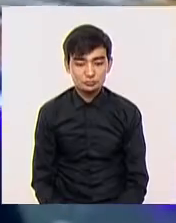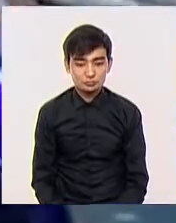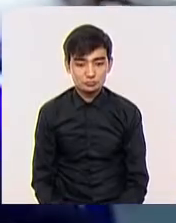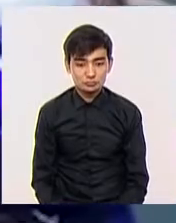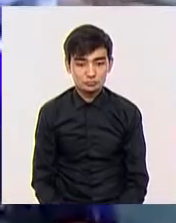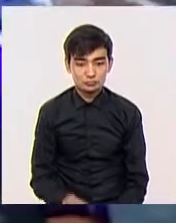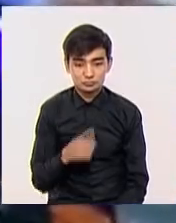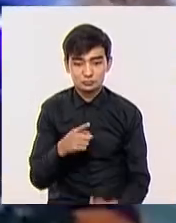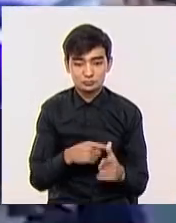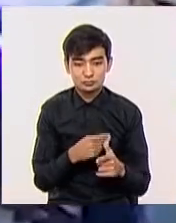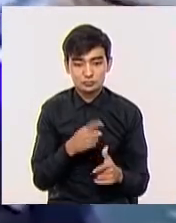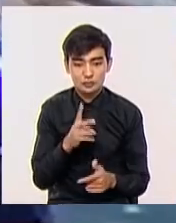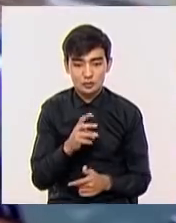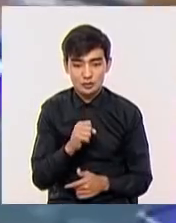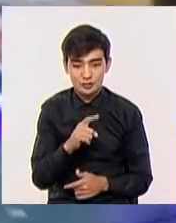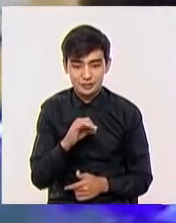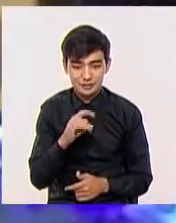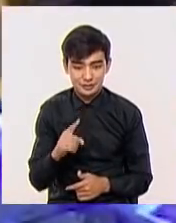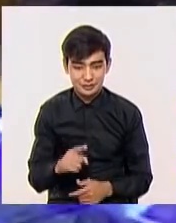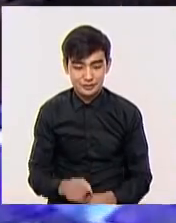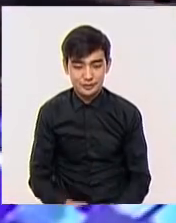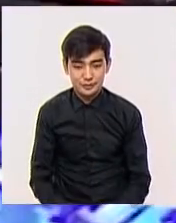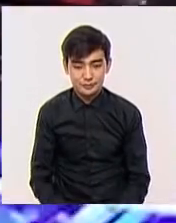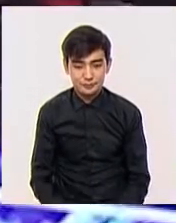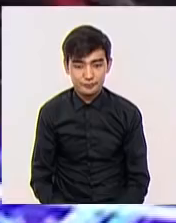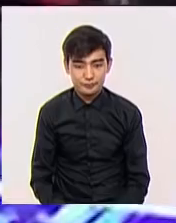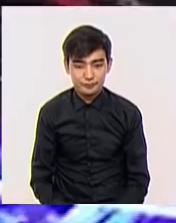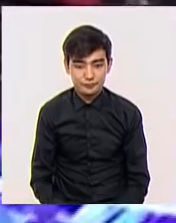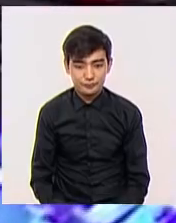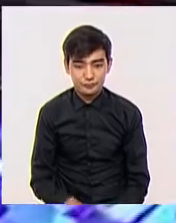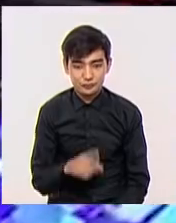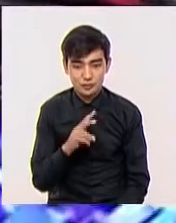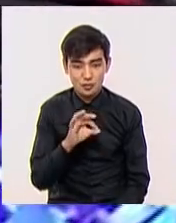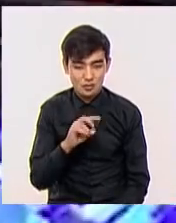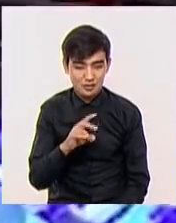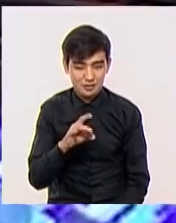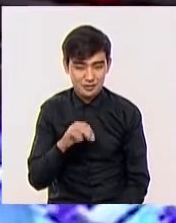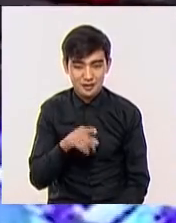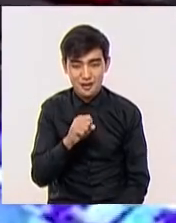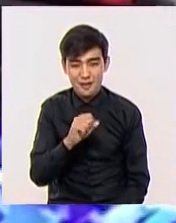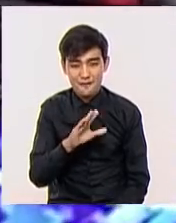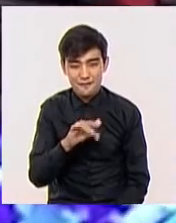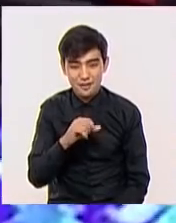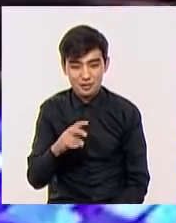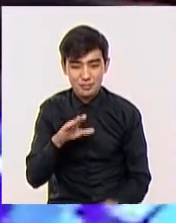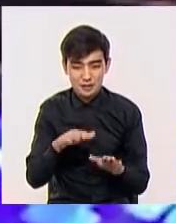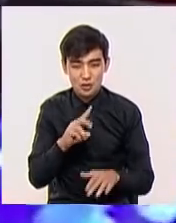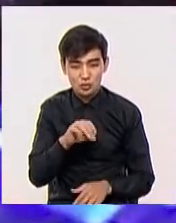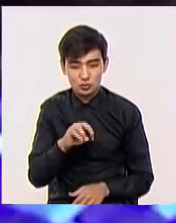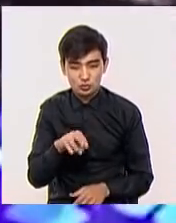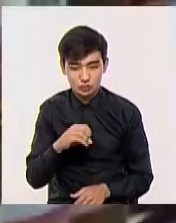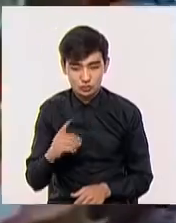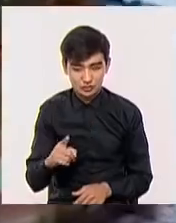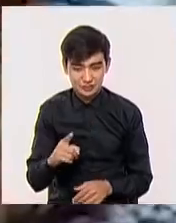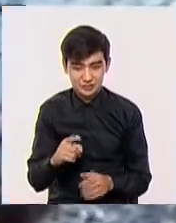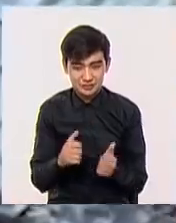Қырыш, атың кім сен баланы? Азиз. Азиз, қоңыратсың ба? Бұл Ауғанстанның Құндыз қаласындағы Зері Даура